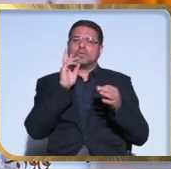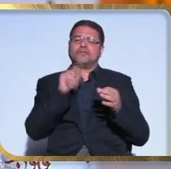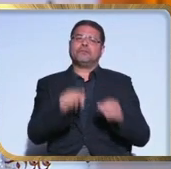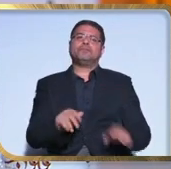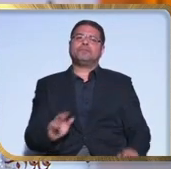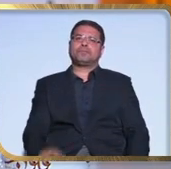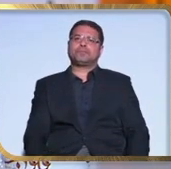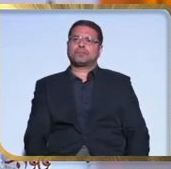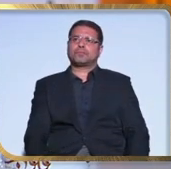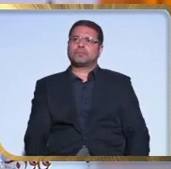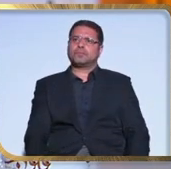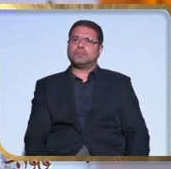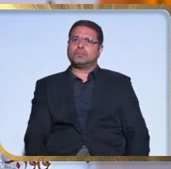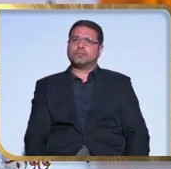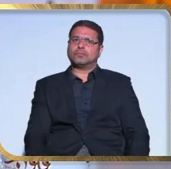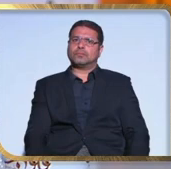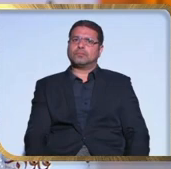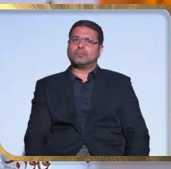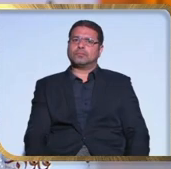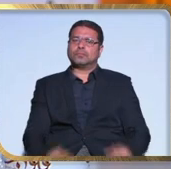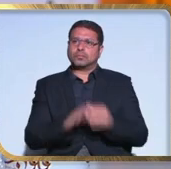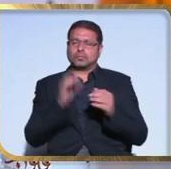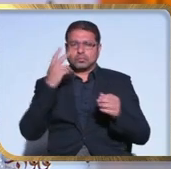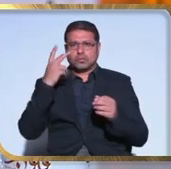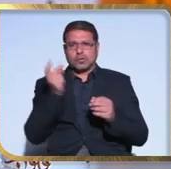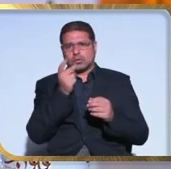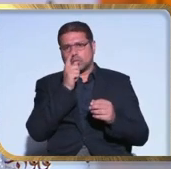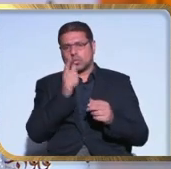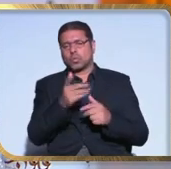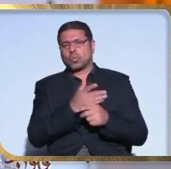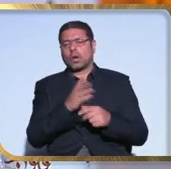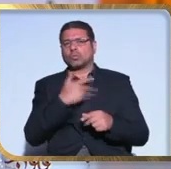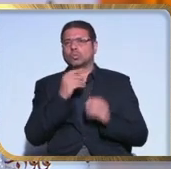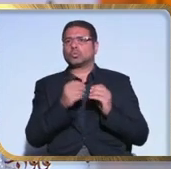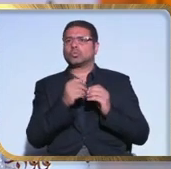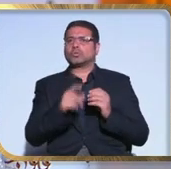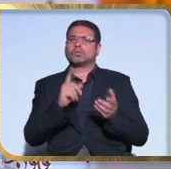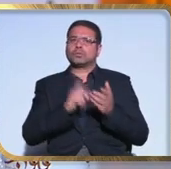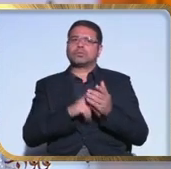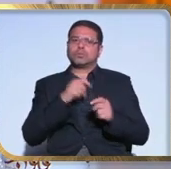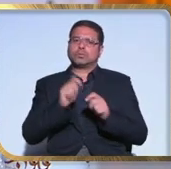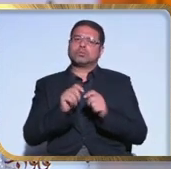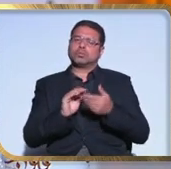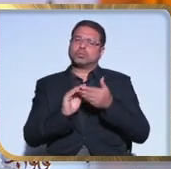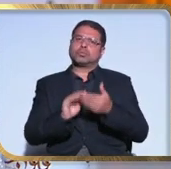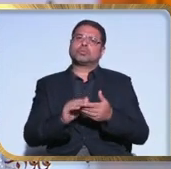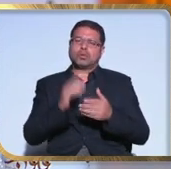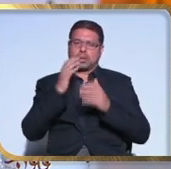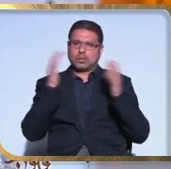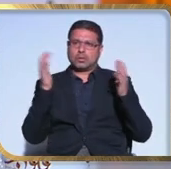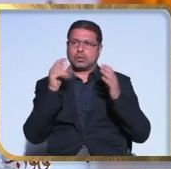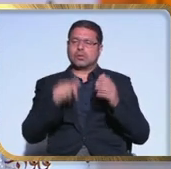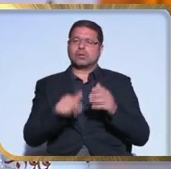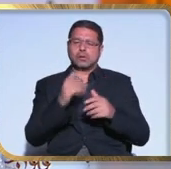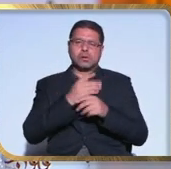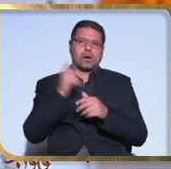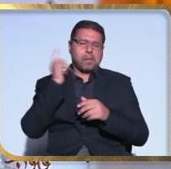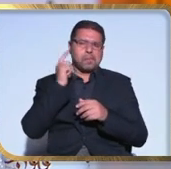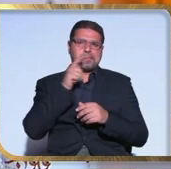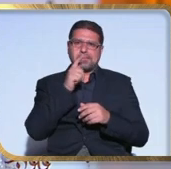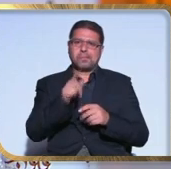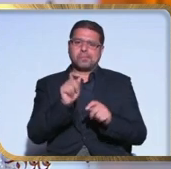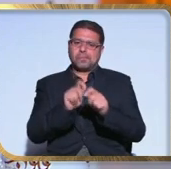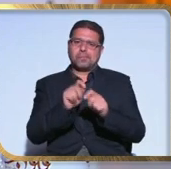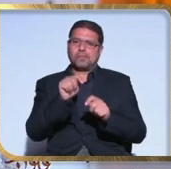فيه يعني فاحنا ده اظنه ما يريد انه ينصح به هذا العالم الذي استمعت الى